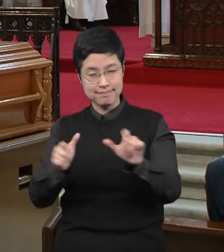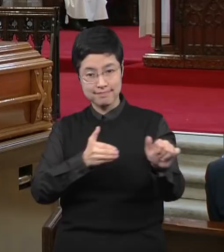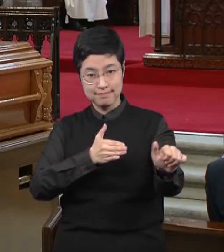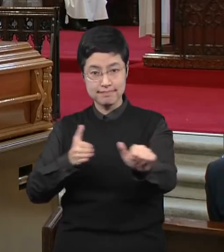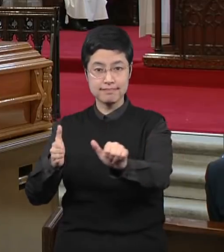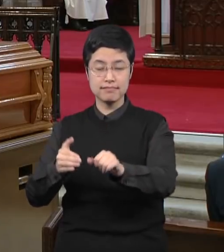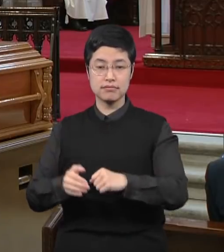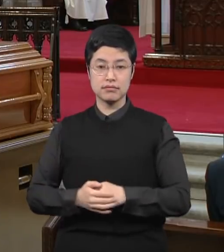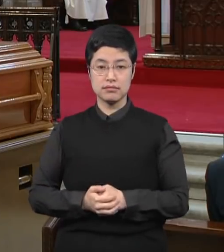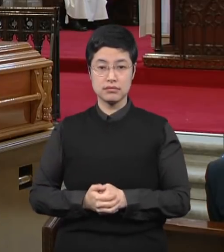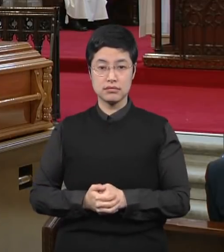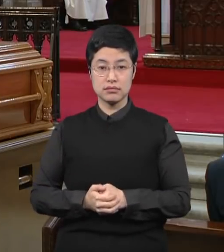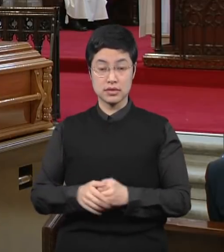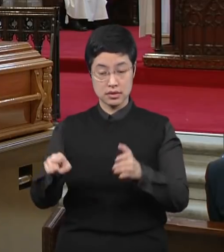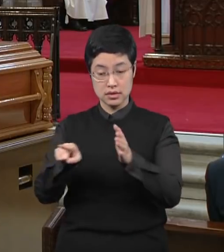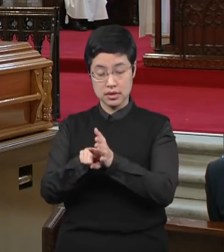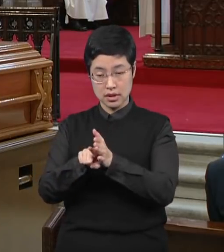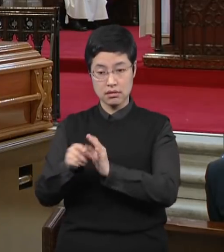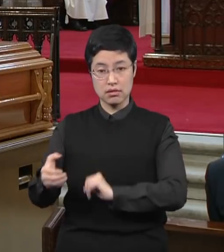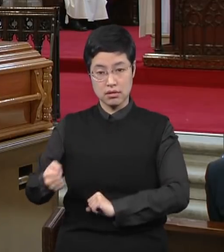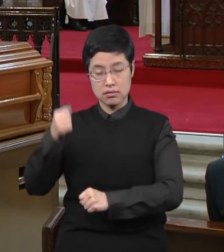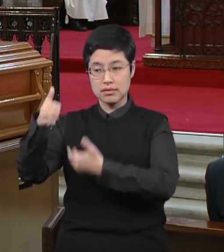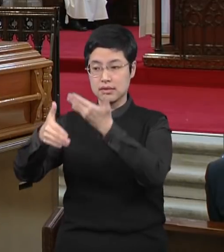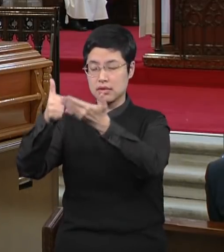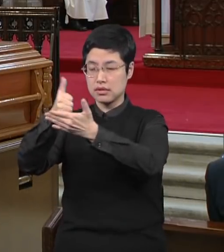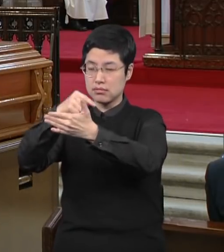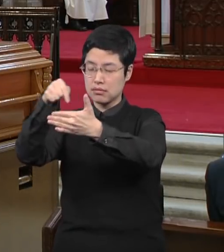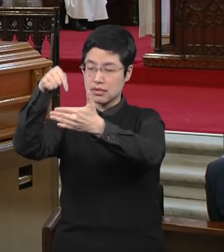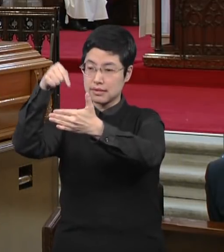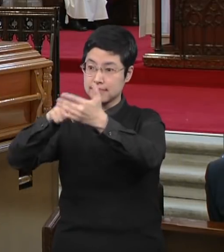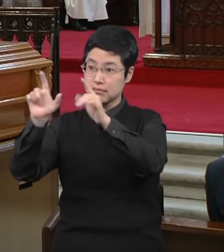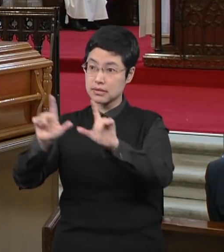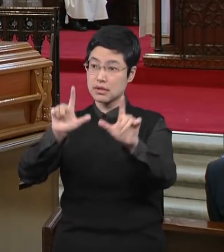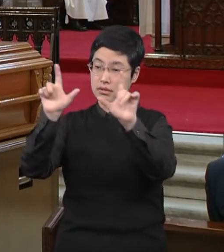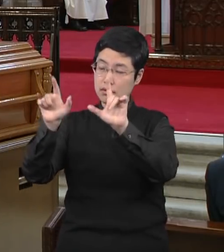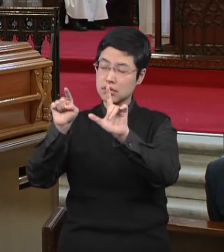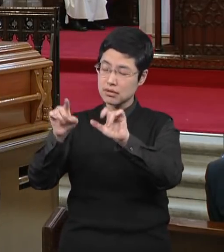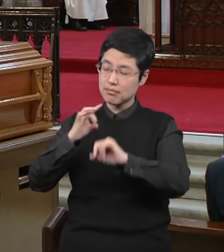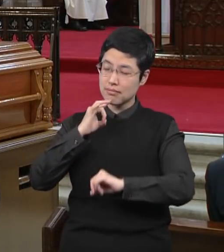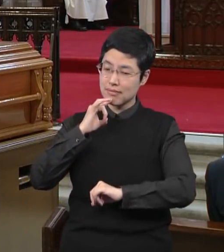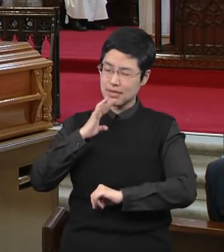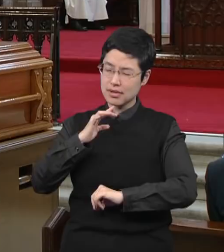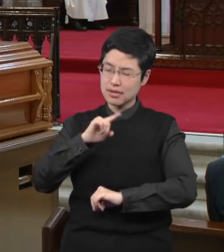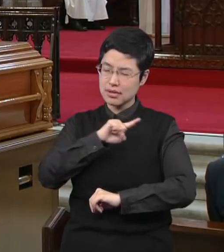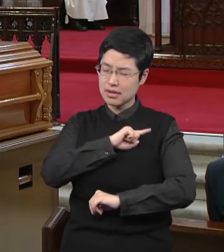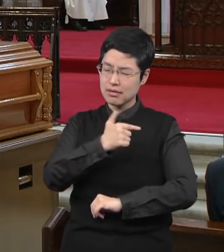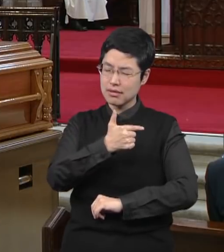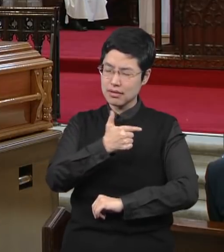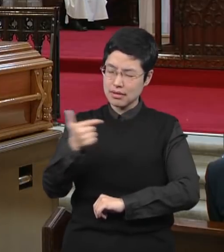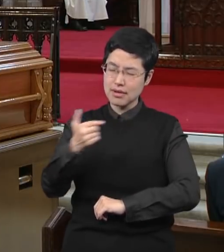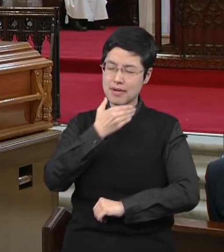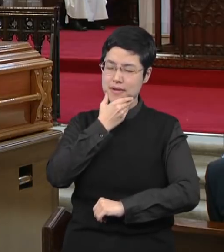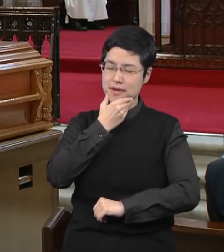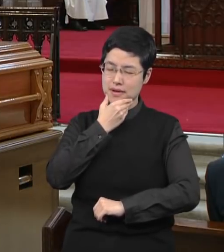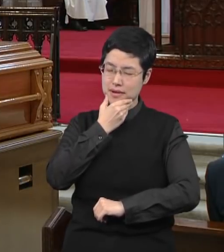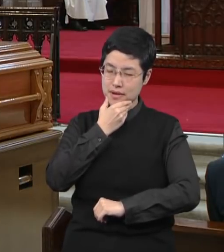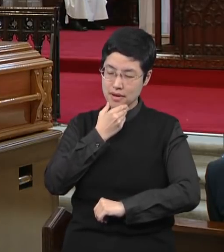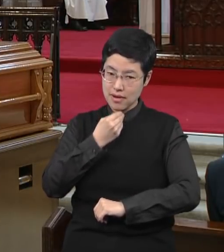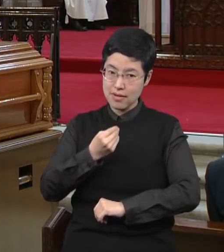살아갑시다. 신앙을 갖고 하느님 안에 사는 것만이 가장 큰